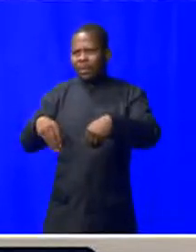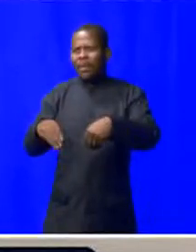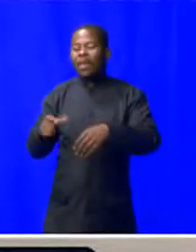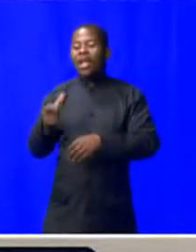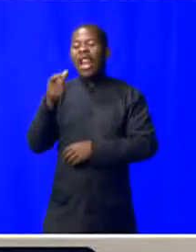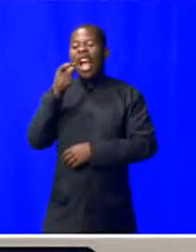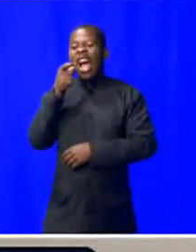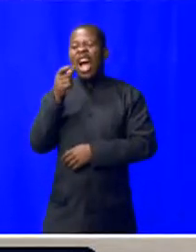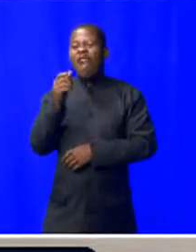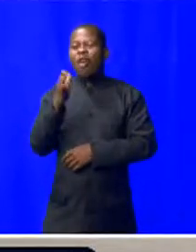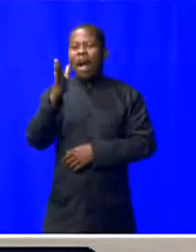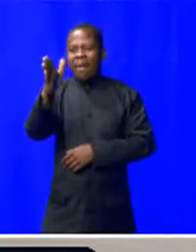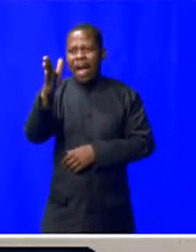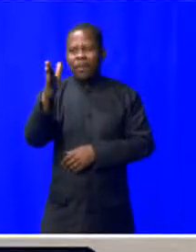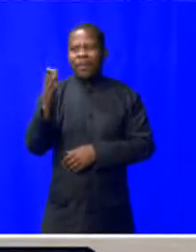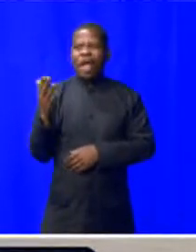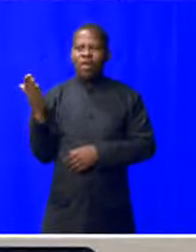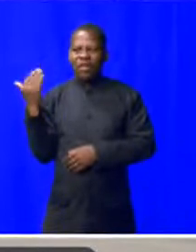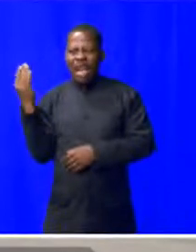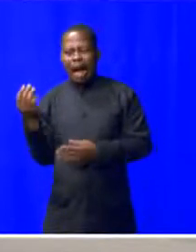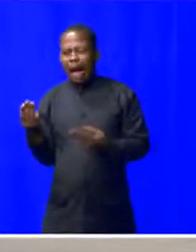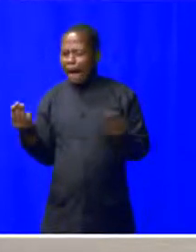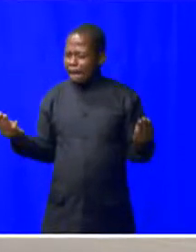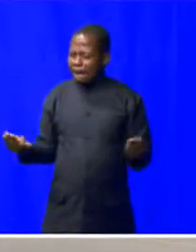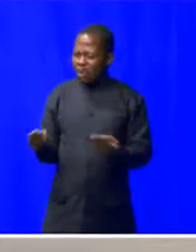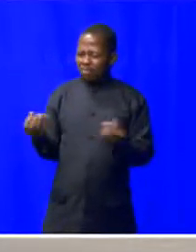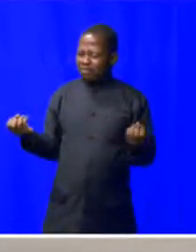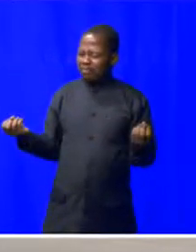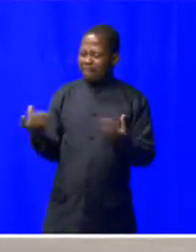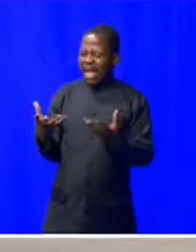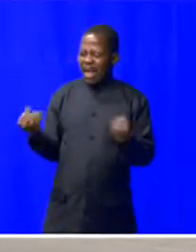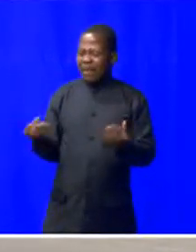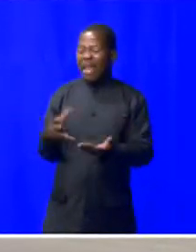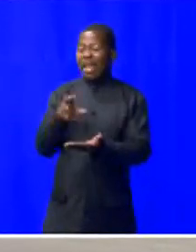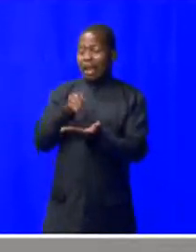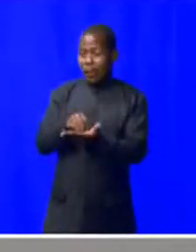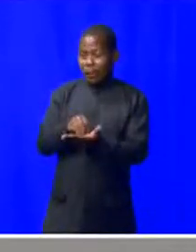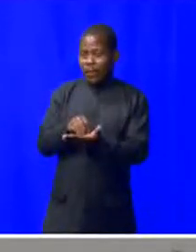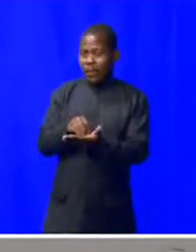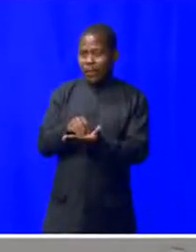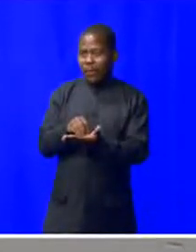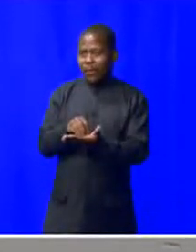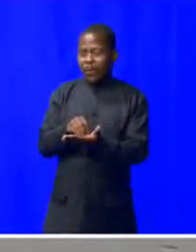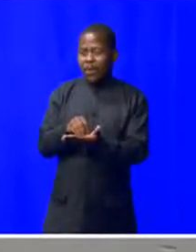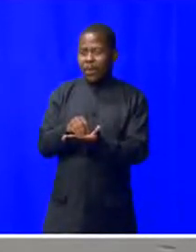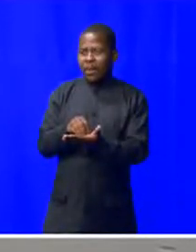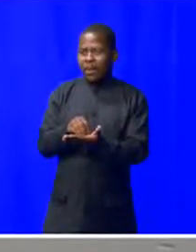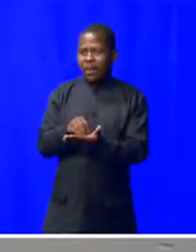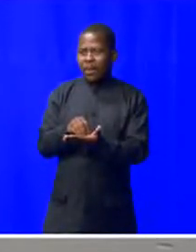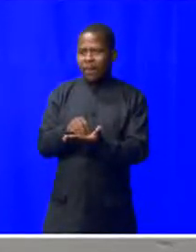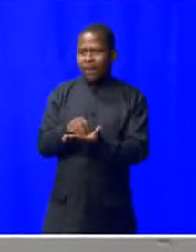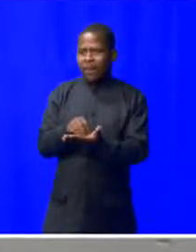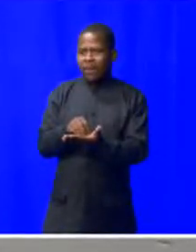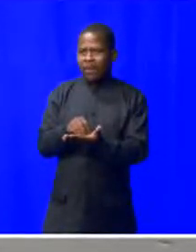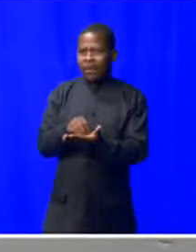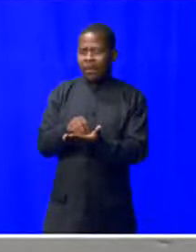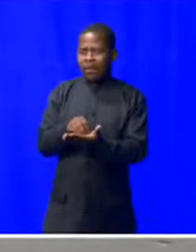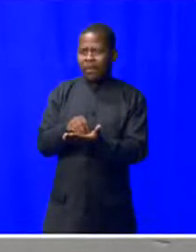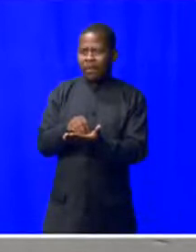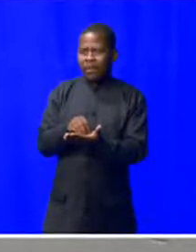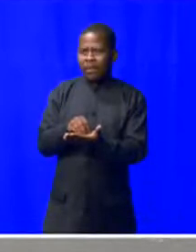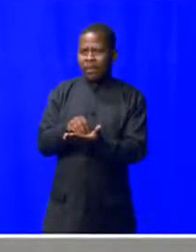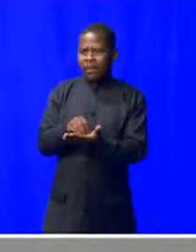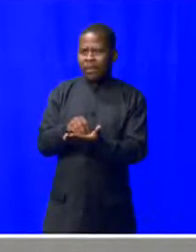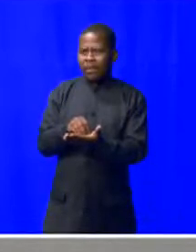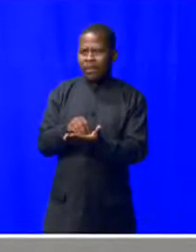kalobamba lomdzala sive nakhona siyaphuma ikakhulu kutotonke letinkhundla takaManzini lapho khona ukhanza